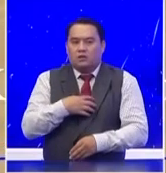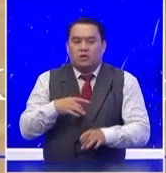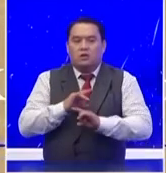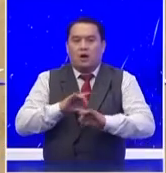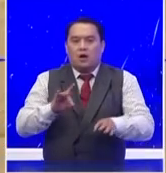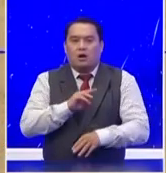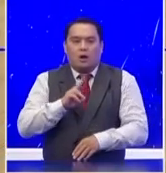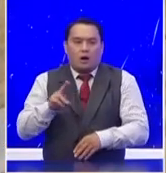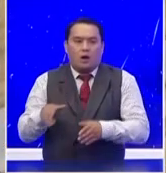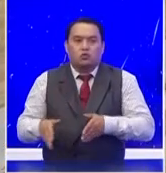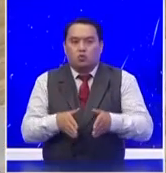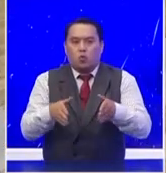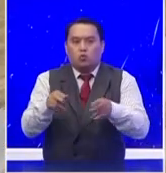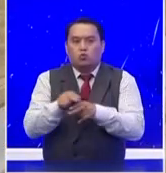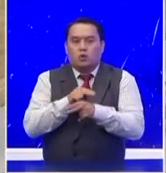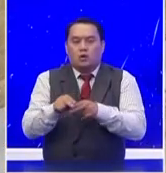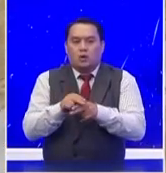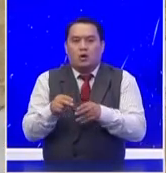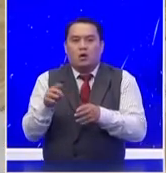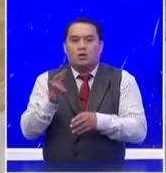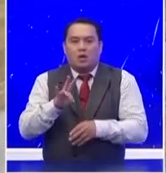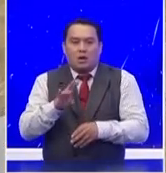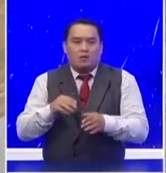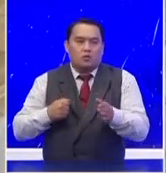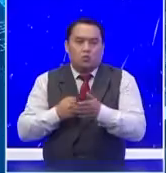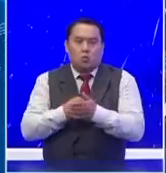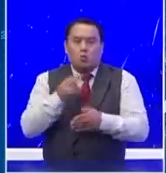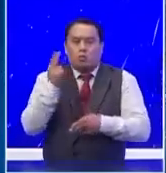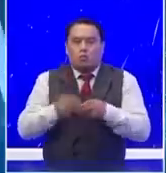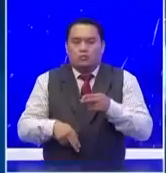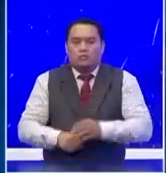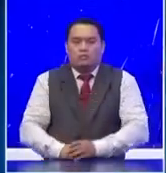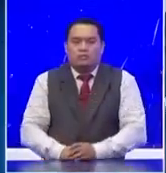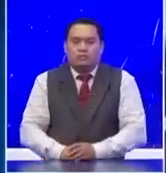кетейік, республикалық жолдың жөндеу жұмысы қарашаға дейін жүргізілмек.